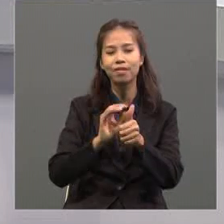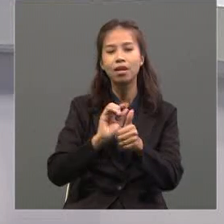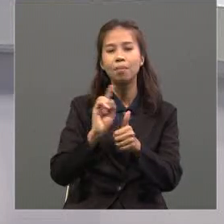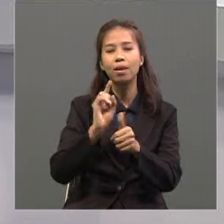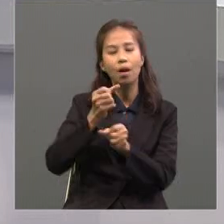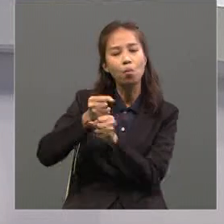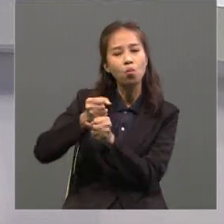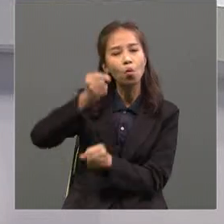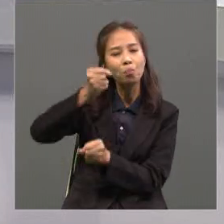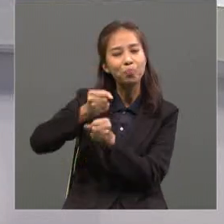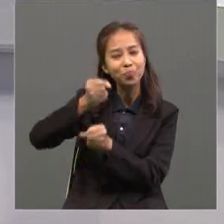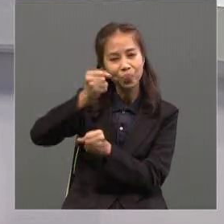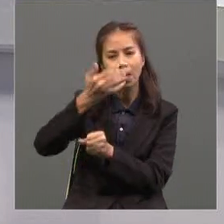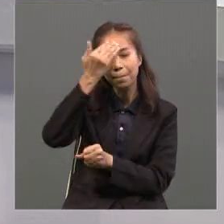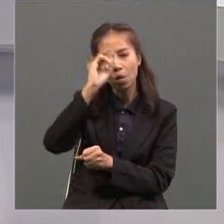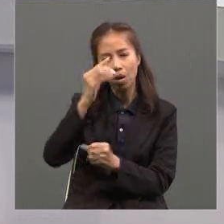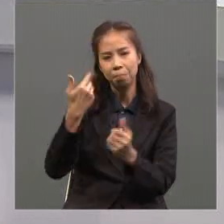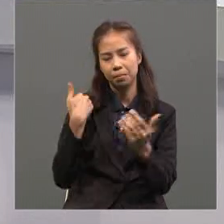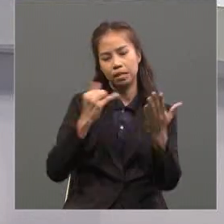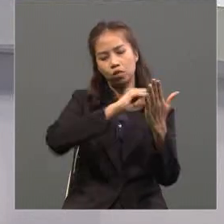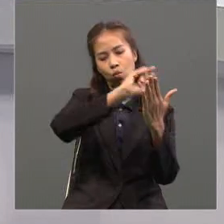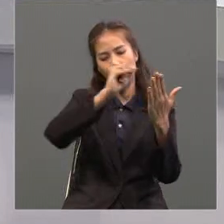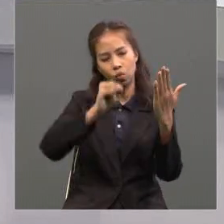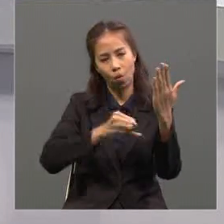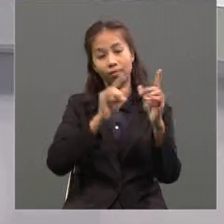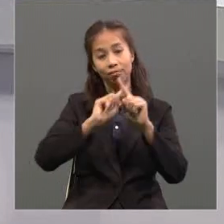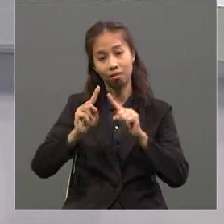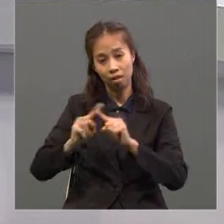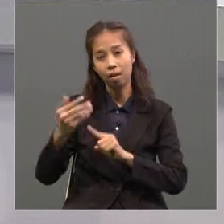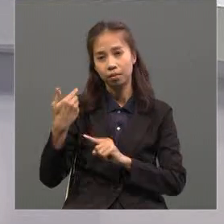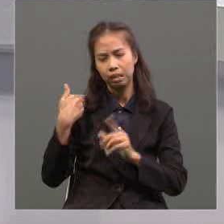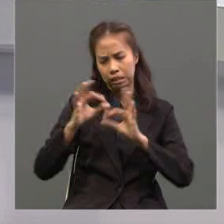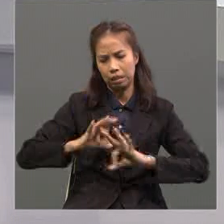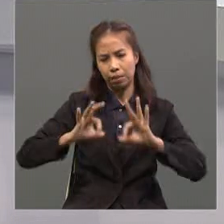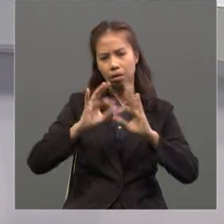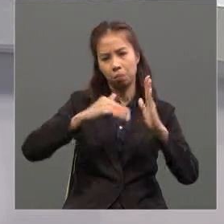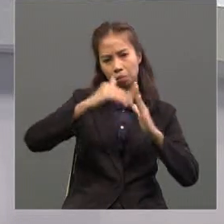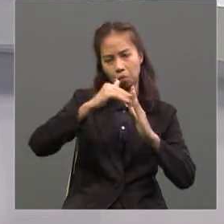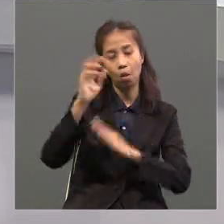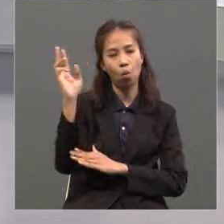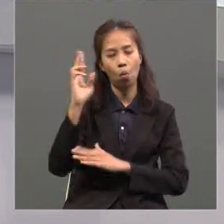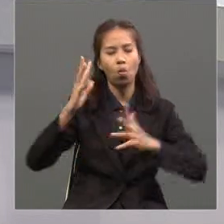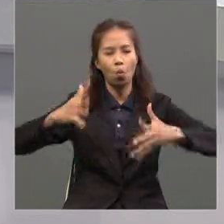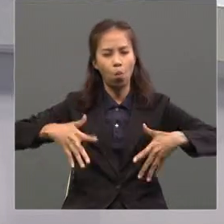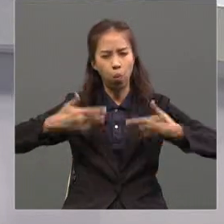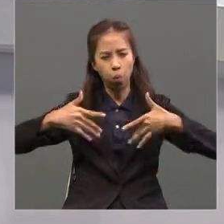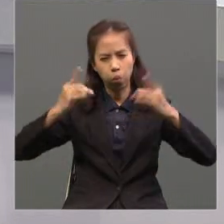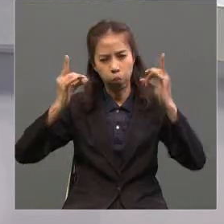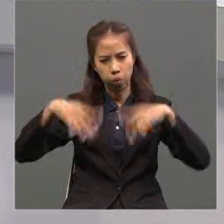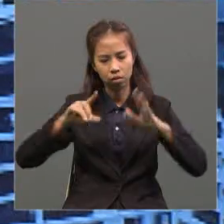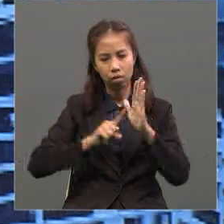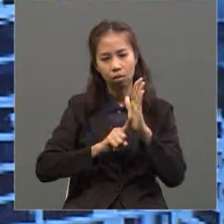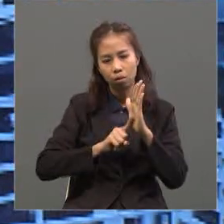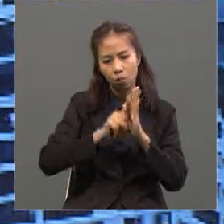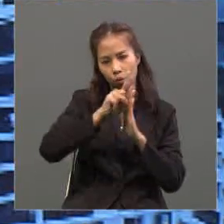คุณผู้ชมหลังจากที่หลายจังหวัดทั่วไทยโดยเฉพาะตอนบนของประเทศนะคะกลางวันอากาศจะร้อนจัดก็คืออุณหภูมินั้น